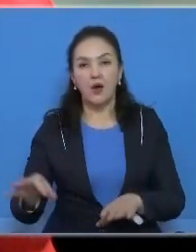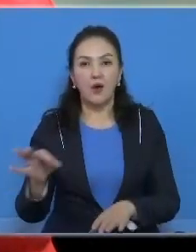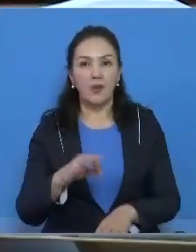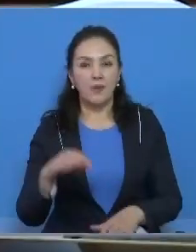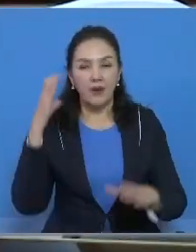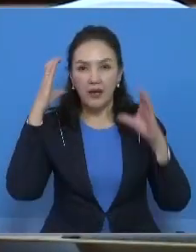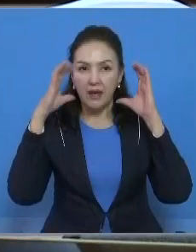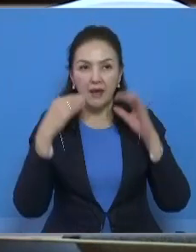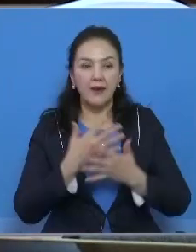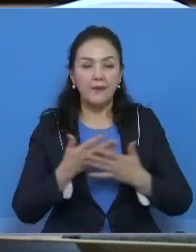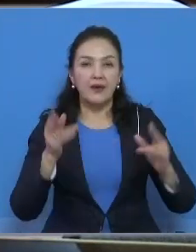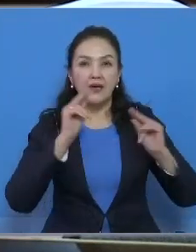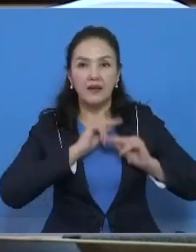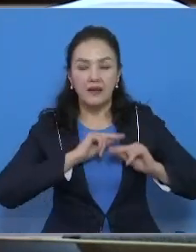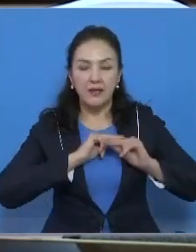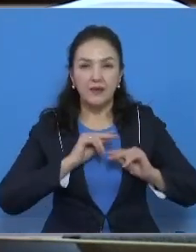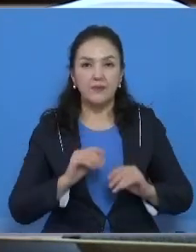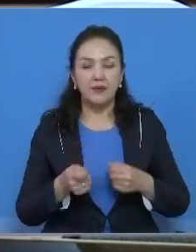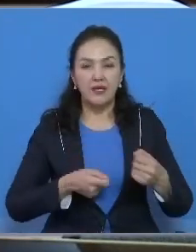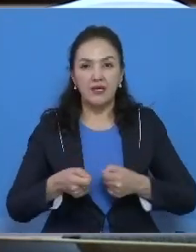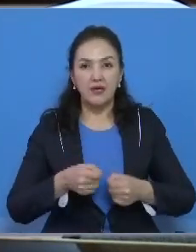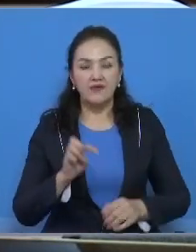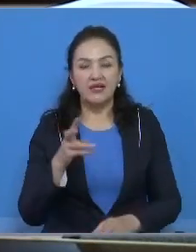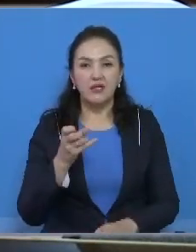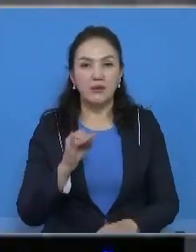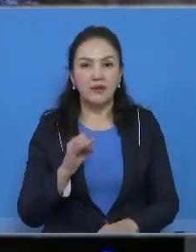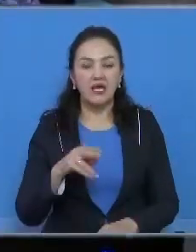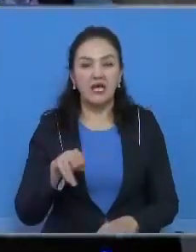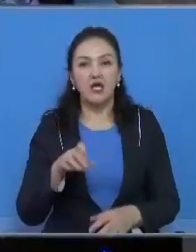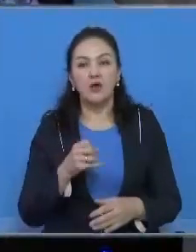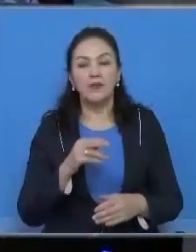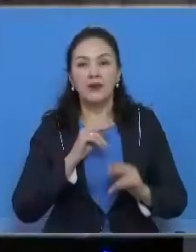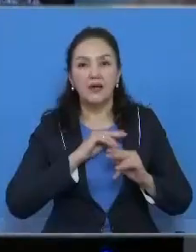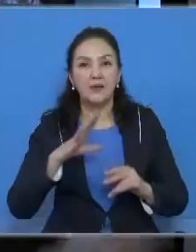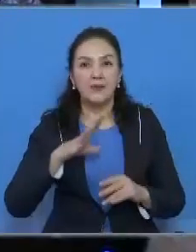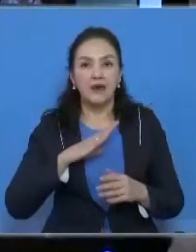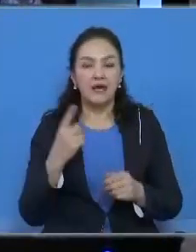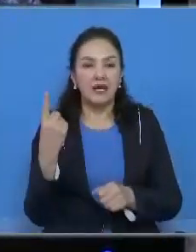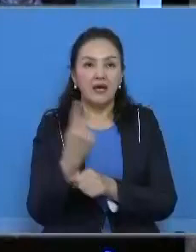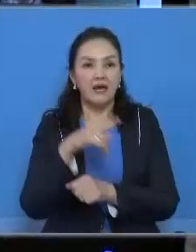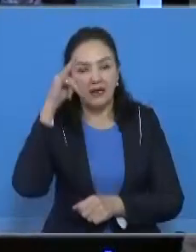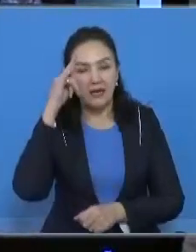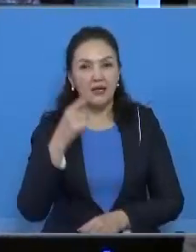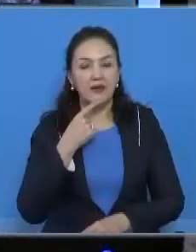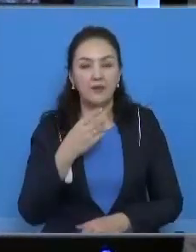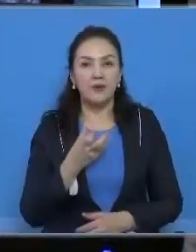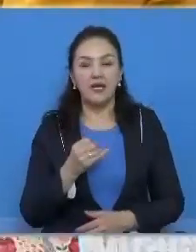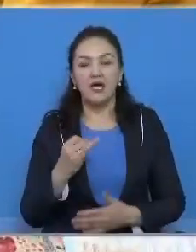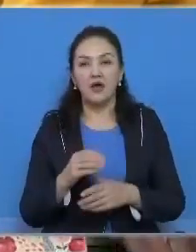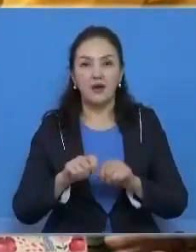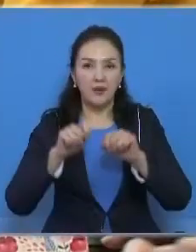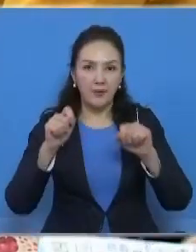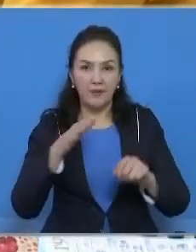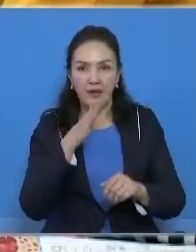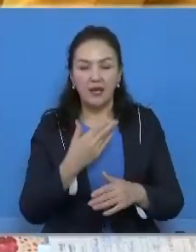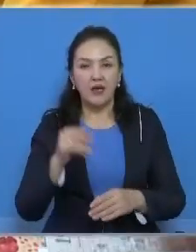оқу орнында біраз жыл кафедра меңгерушісі, филология факультетінің деканы қызметінде болды. Алғаш қазақ тілі мен әдебиеті мамандығы ашылған